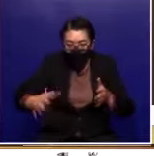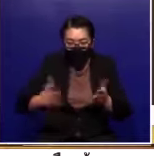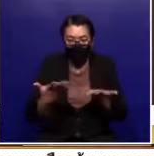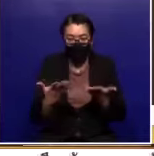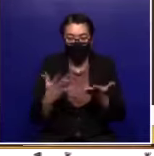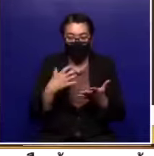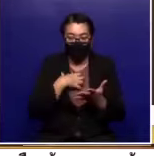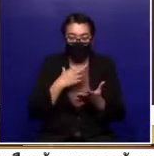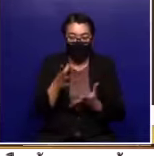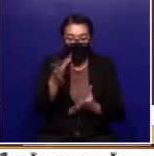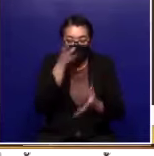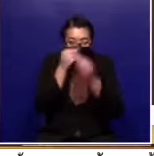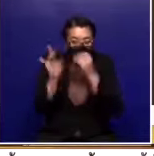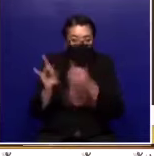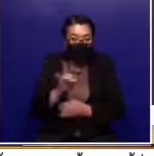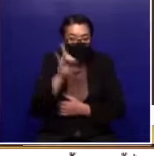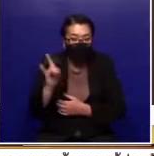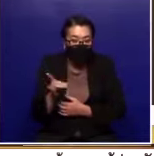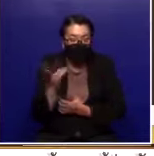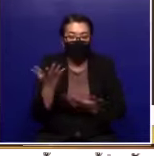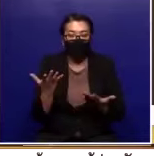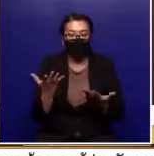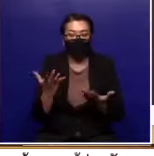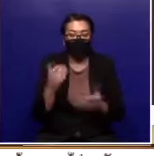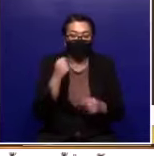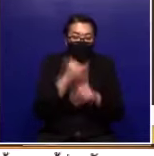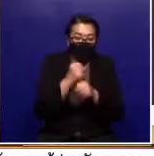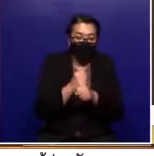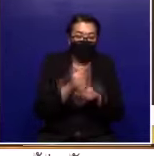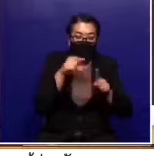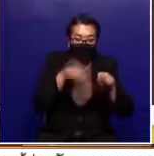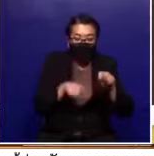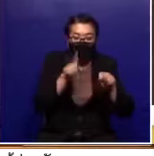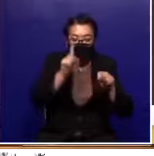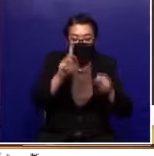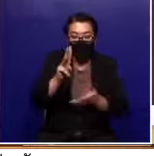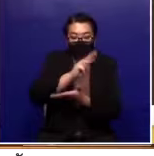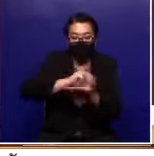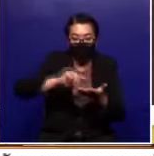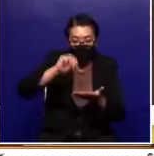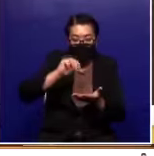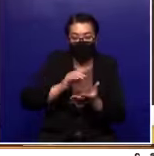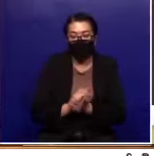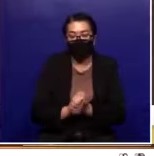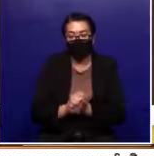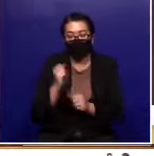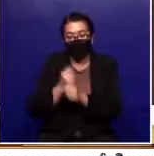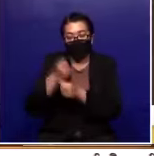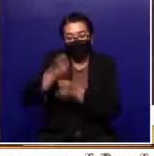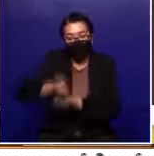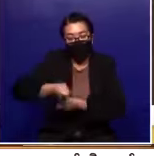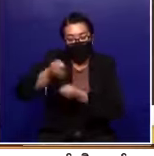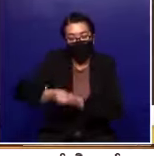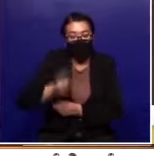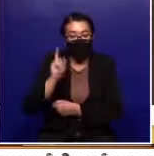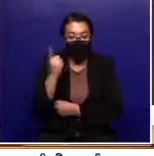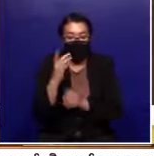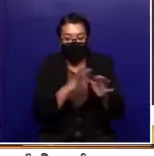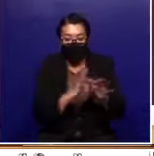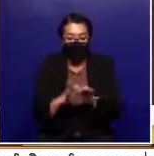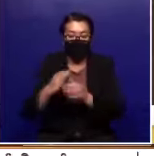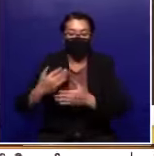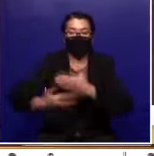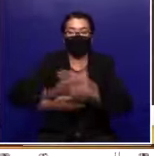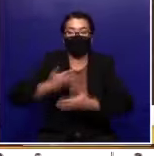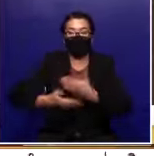ตว์ป่าเอาไปทั้ง1ตำบล1มหาวิทยาลัยเอาไปทำยกระดับแปลงใหญ่ด้วยเกษตรสมัยใหม่และเชื่อมโยงการตลาด